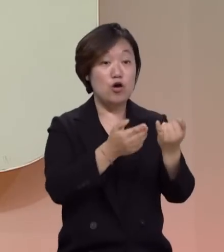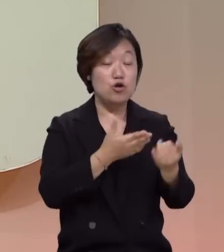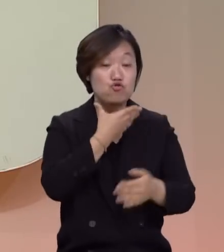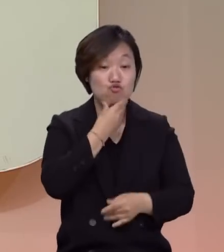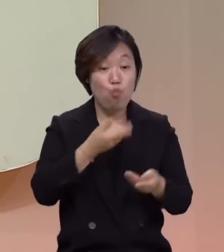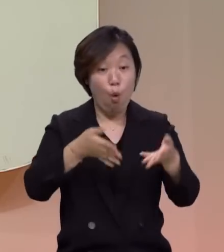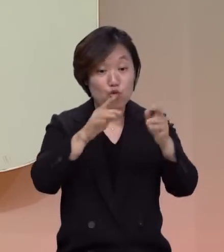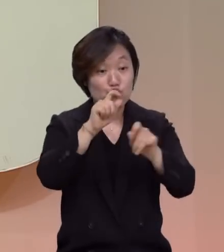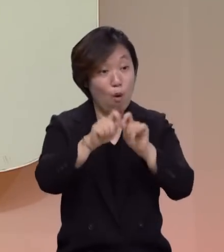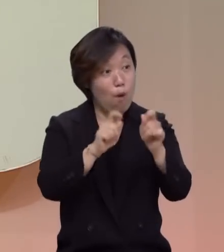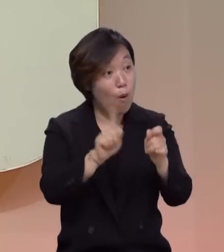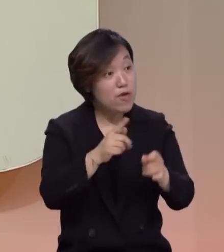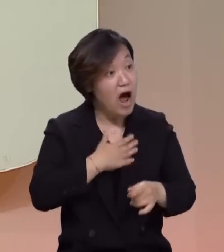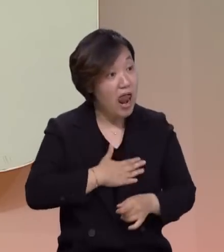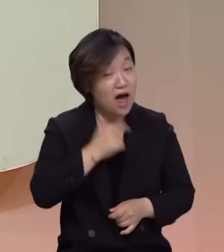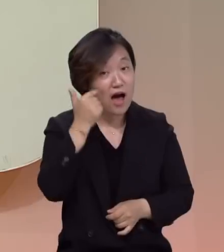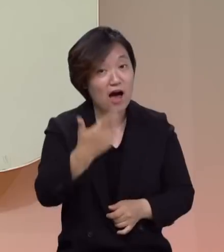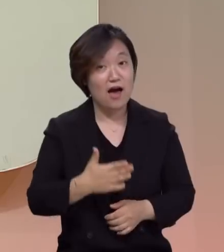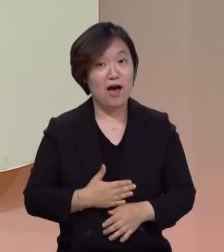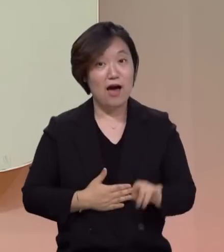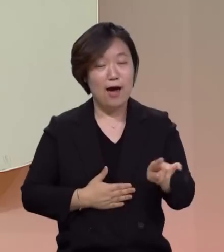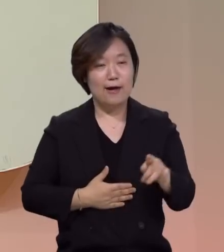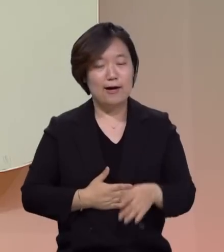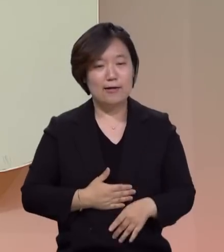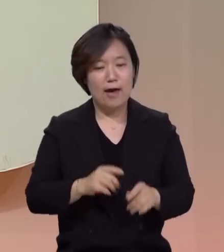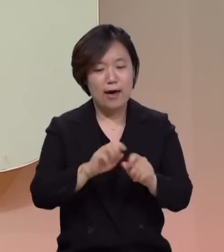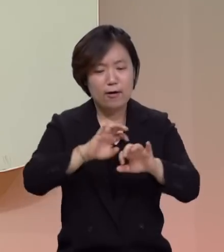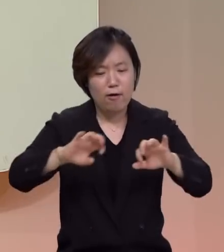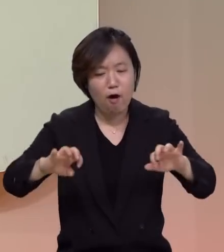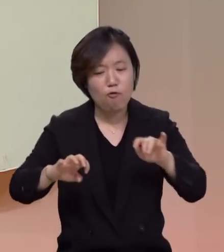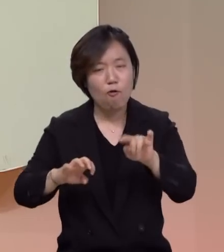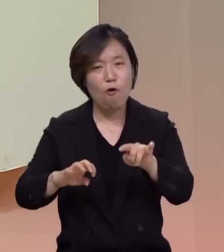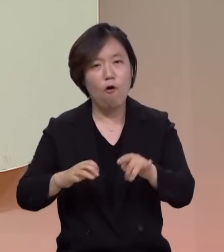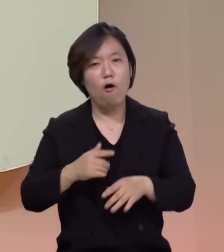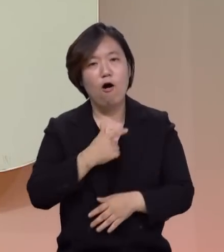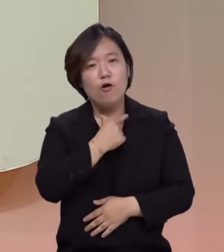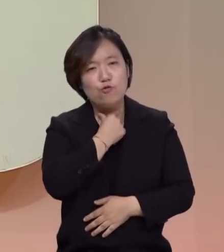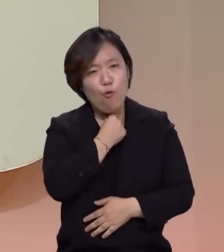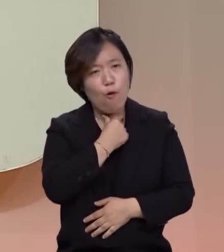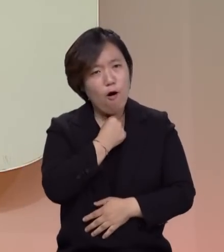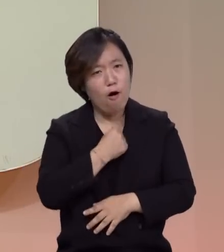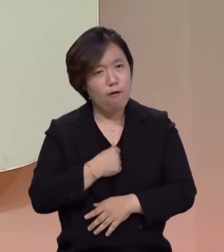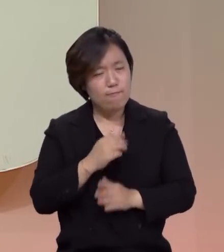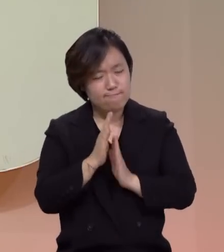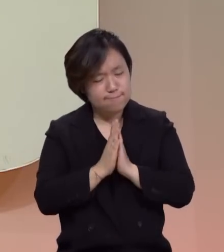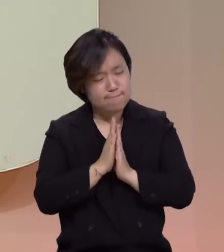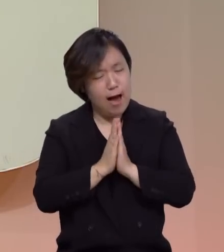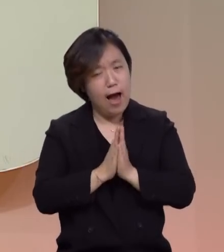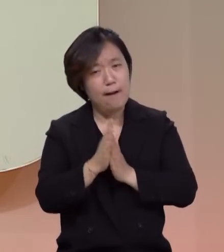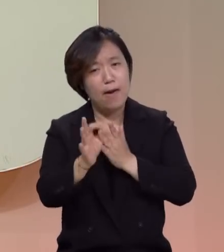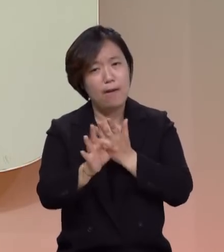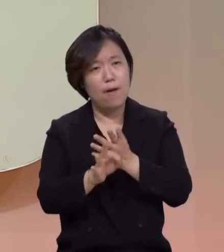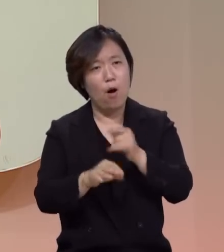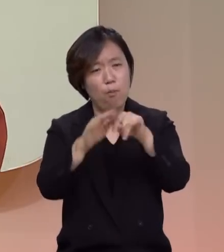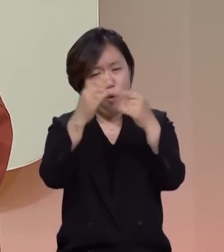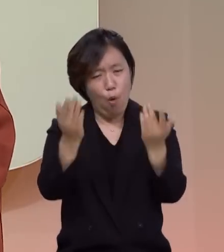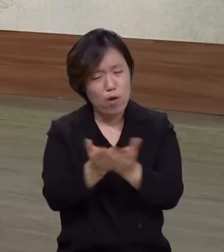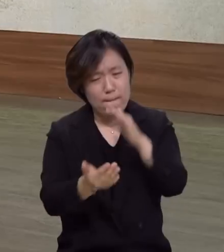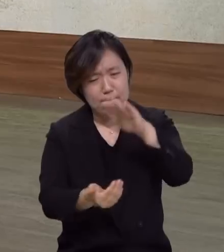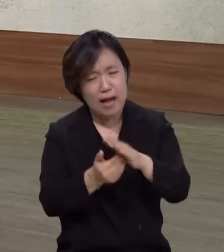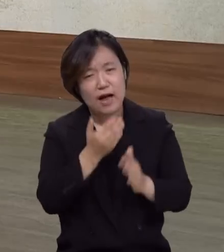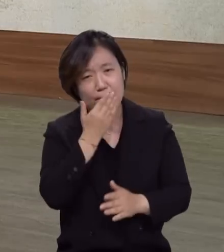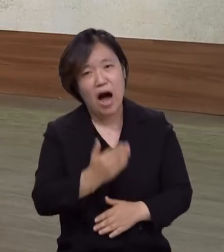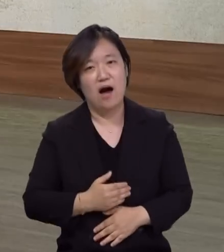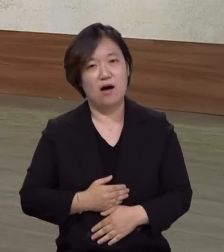이거 주머니를 열고 소원을 빌면 모든 소원이 이루어지는데 딱 세 번만 쓸 수가 있다고 했다고 우리가